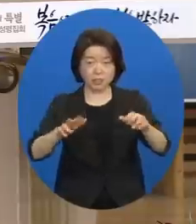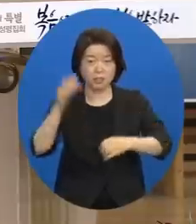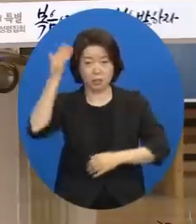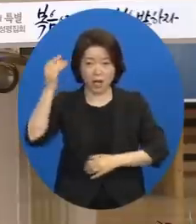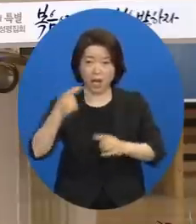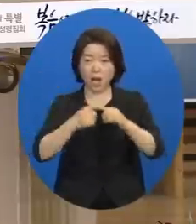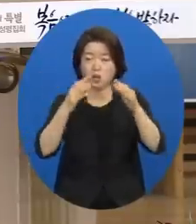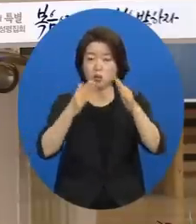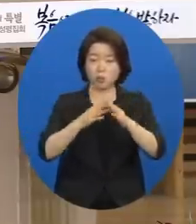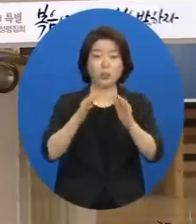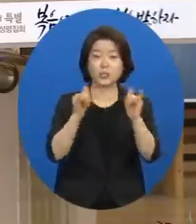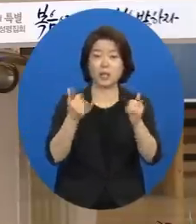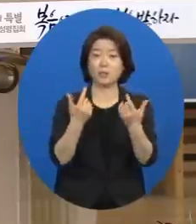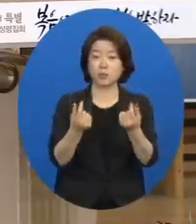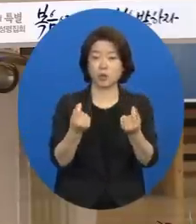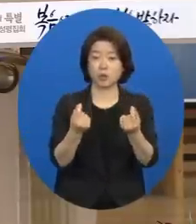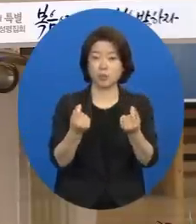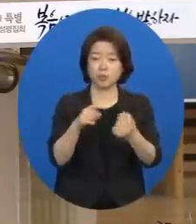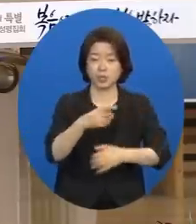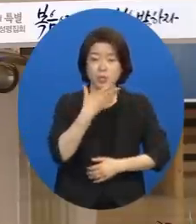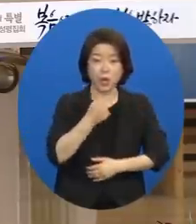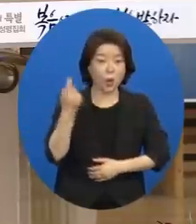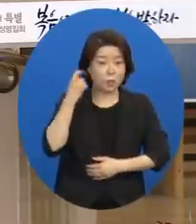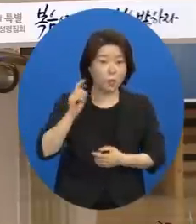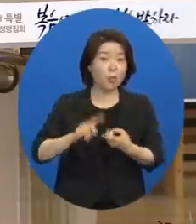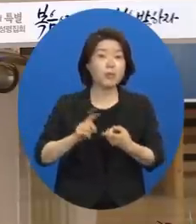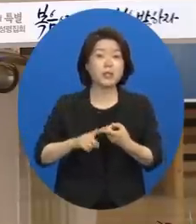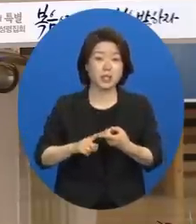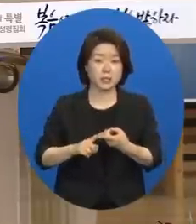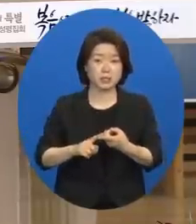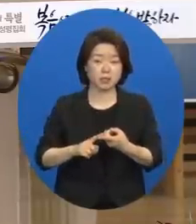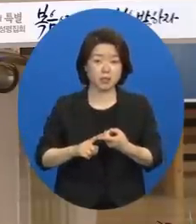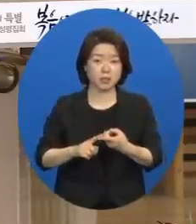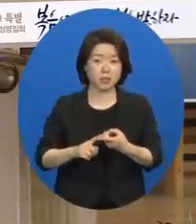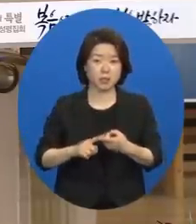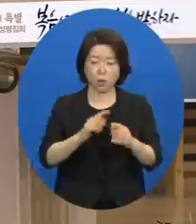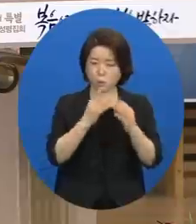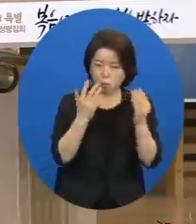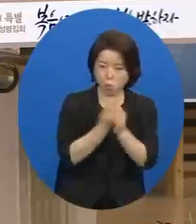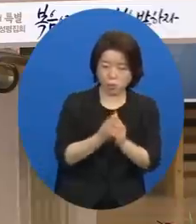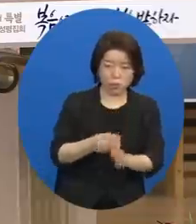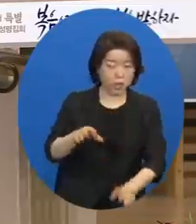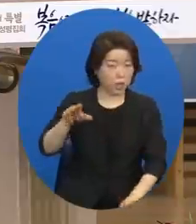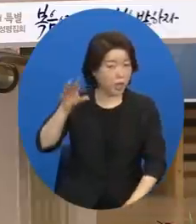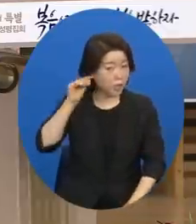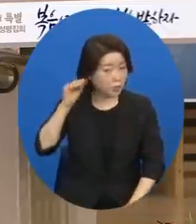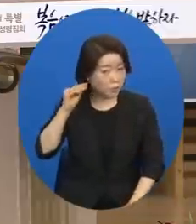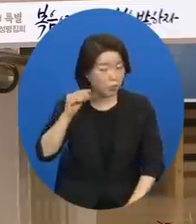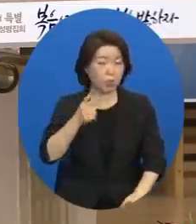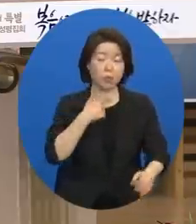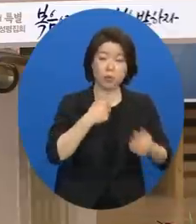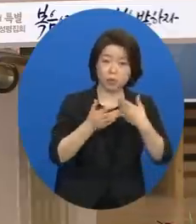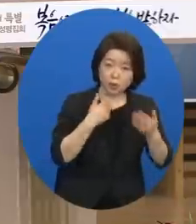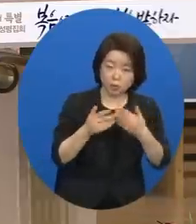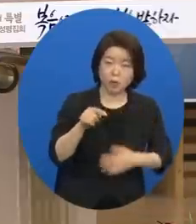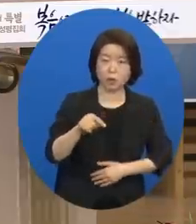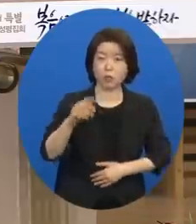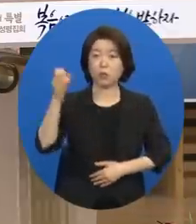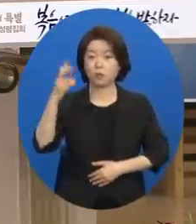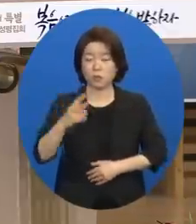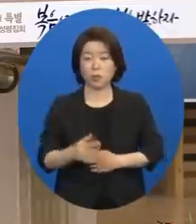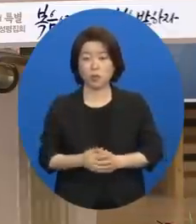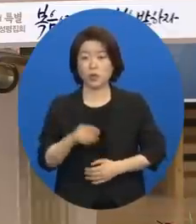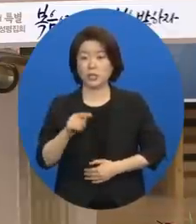교인 성도들처럼 이렇게 복음에 대해서 온전하게 듣고 경험하고 그리고